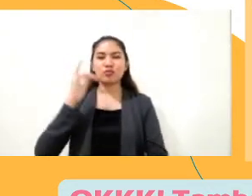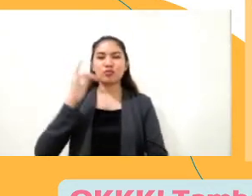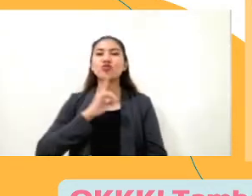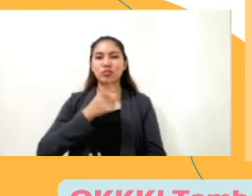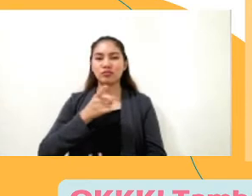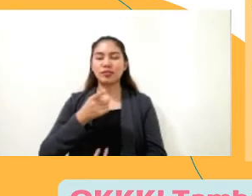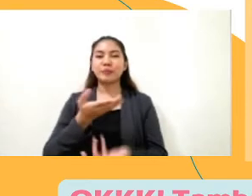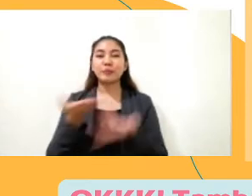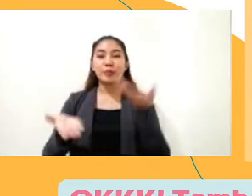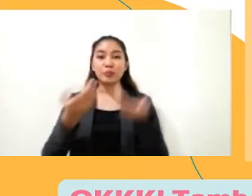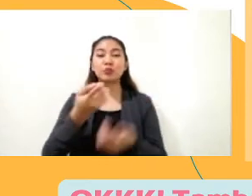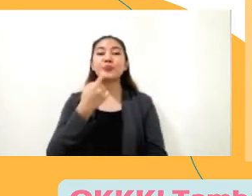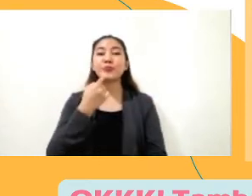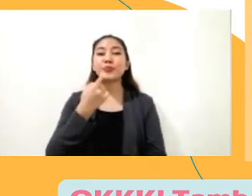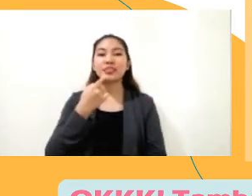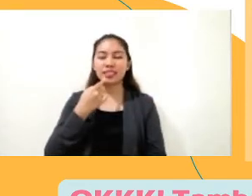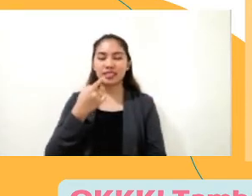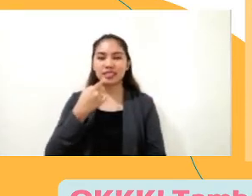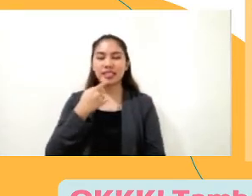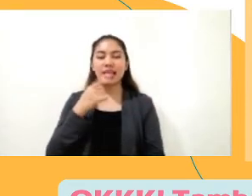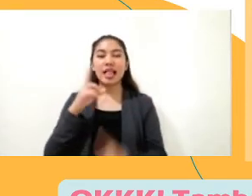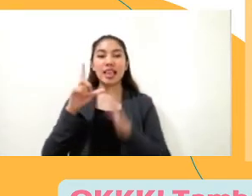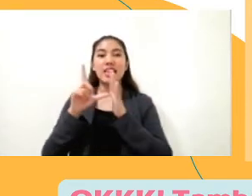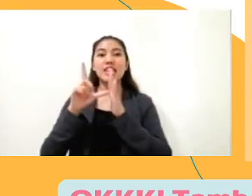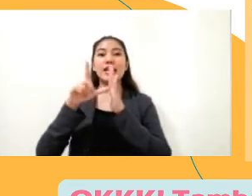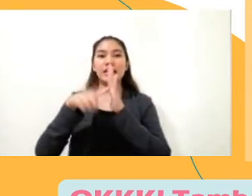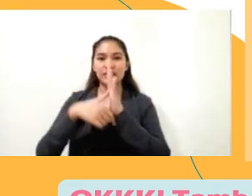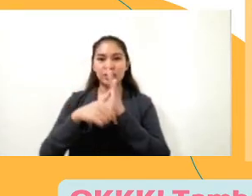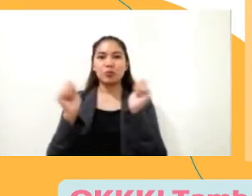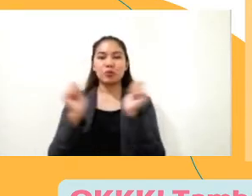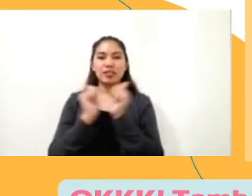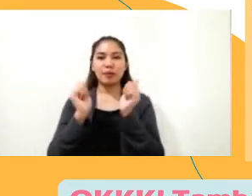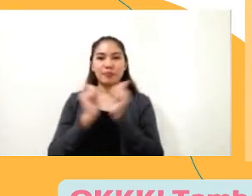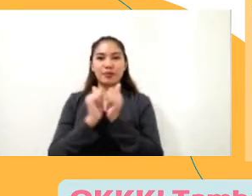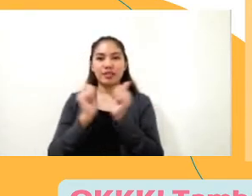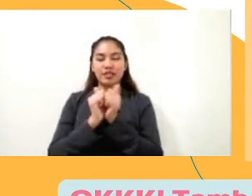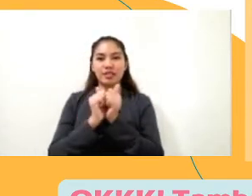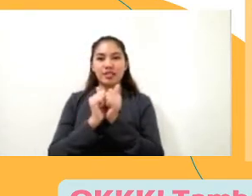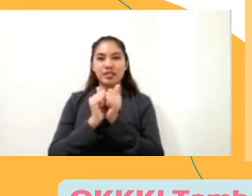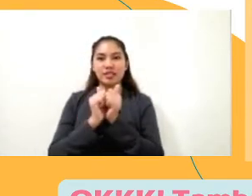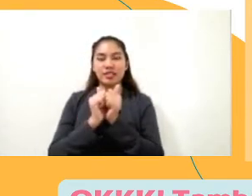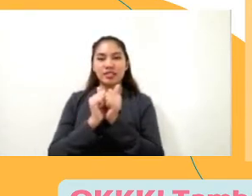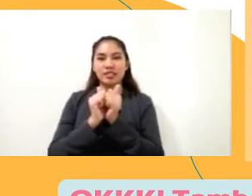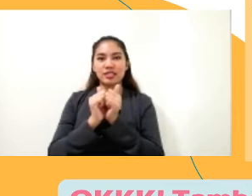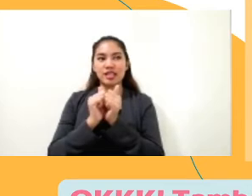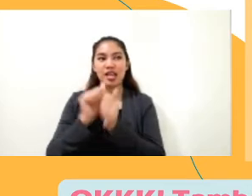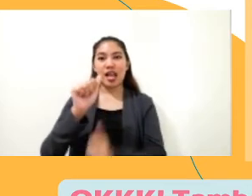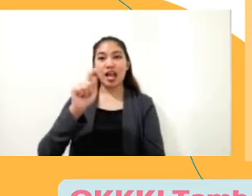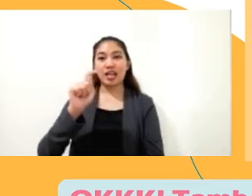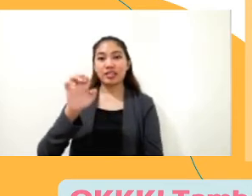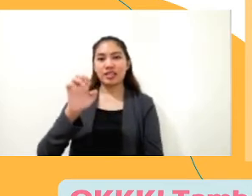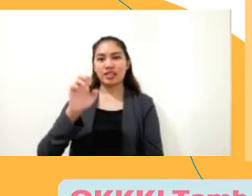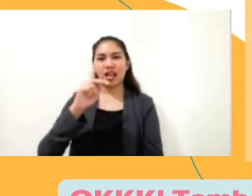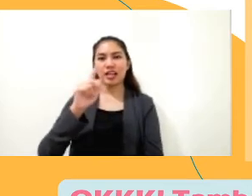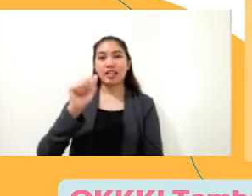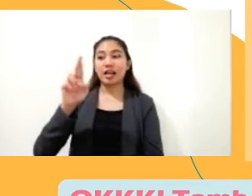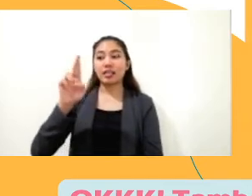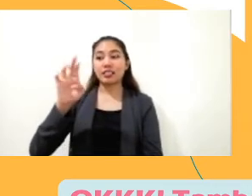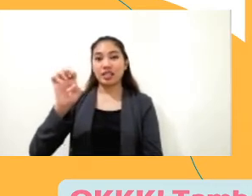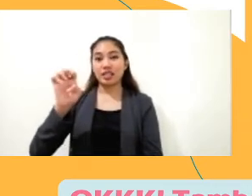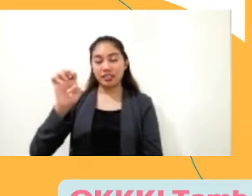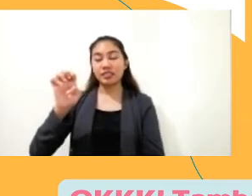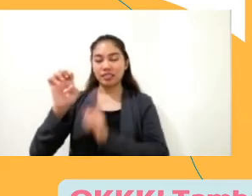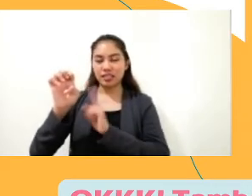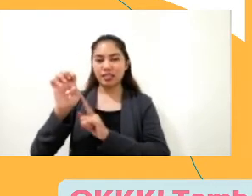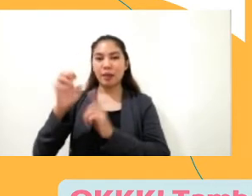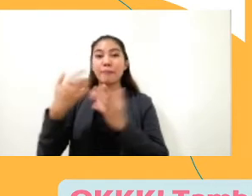ngayong makasama. Kaya mamaya, makakasama natin uli si Ate Kare. Pero bago ang lahat, kamustahin muna natin